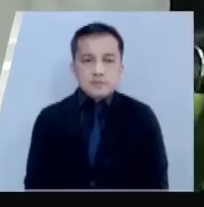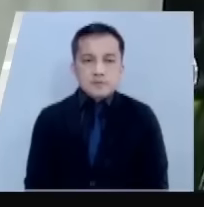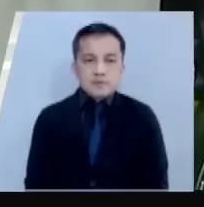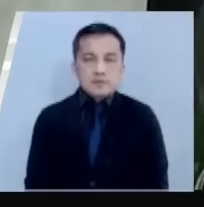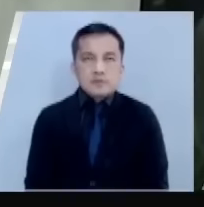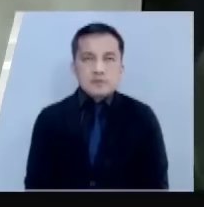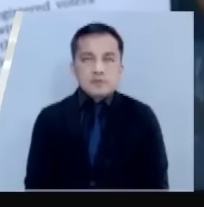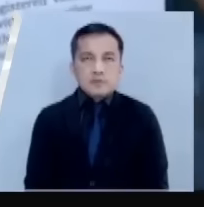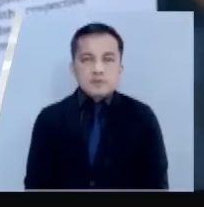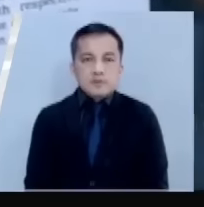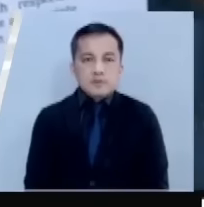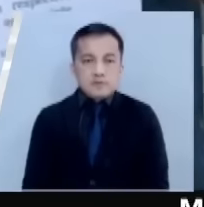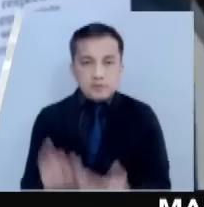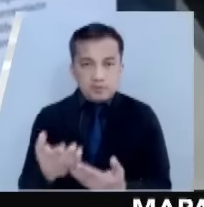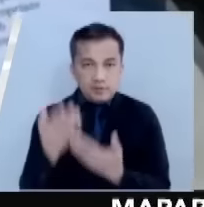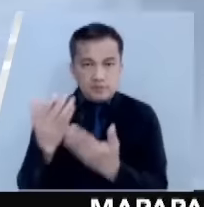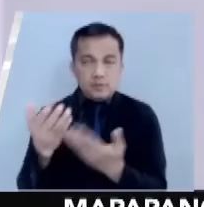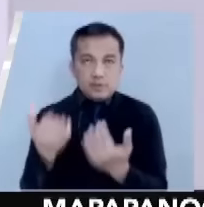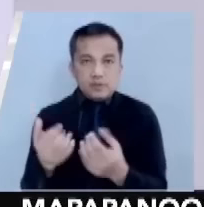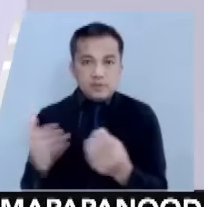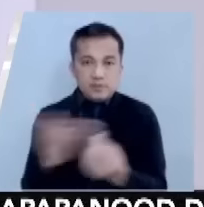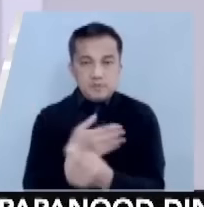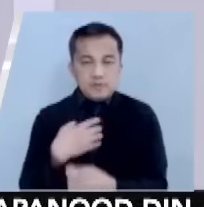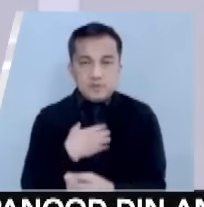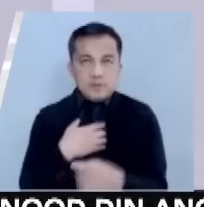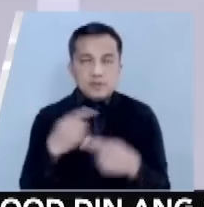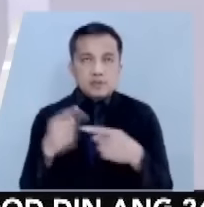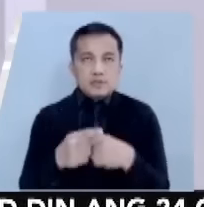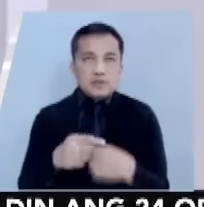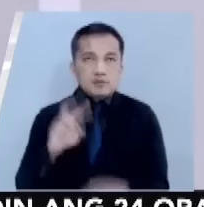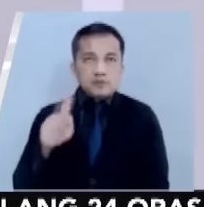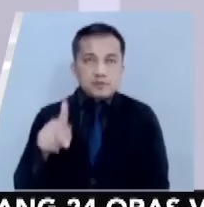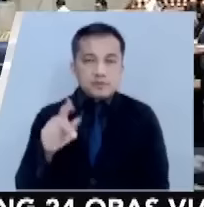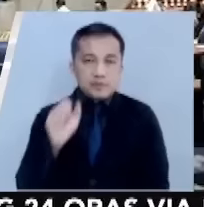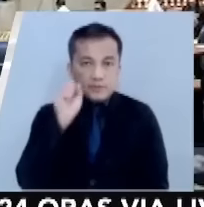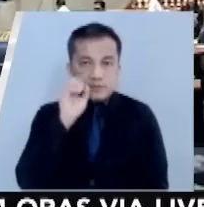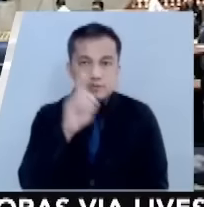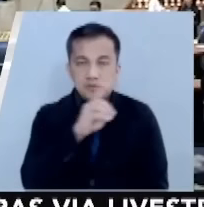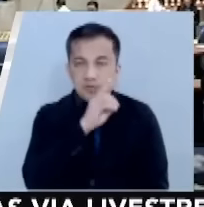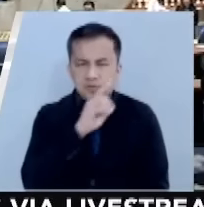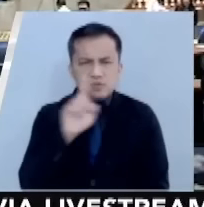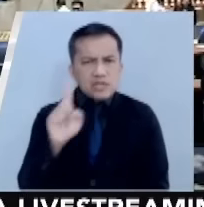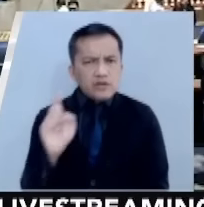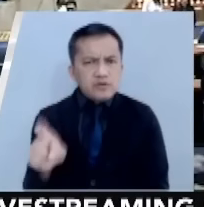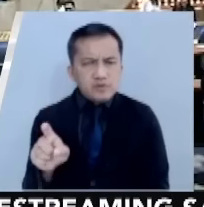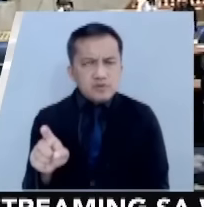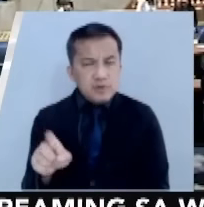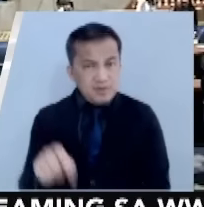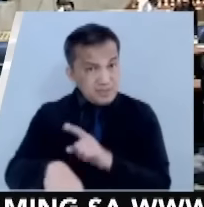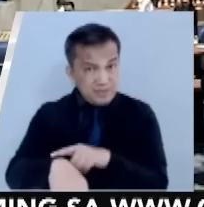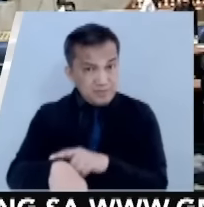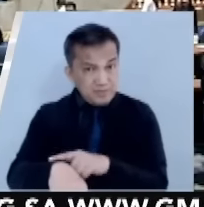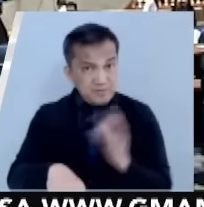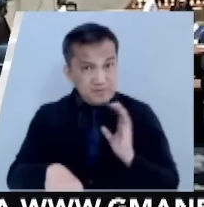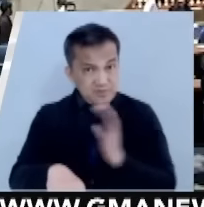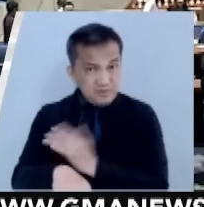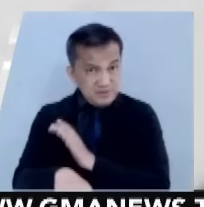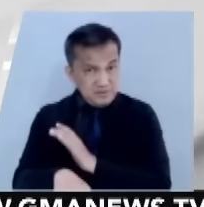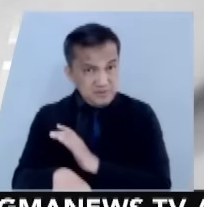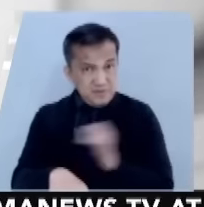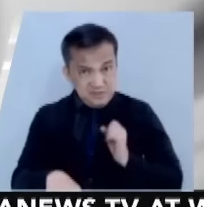Sa paghain ngayon ng mga impeachment complaint laban kay Vice President Sara Duterte, ang tanong, may panahon pa ba ang Kongreso at Senado para tapusin